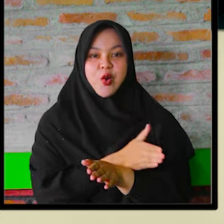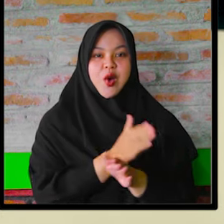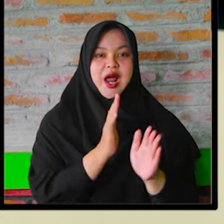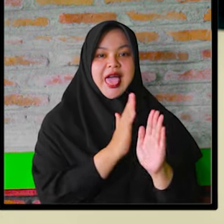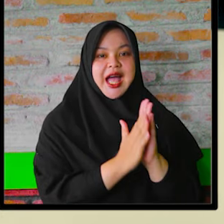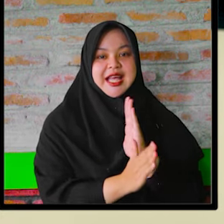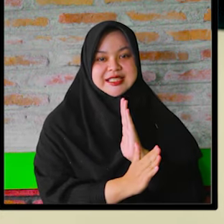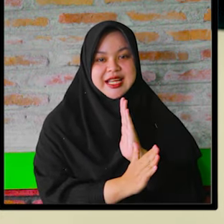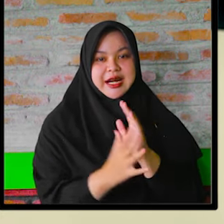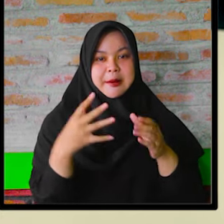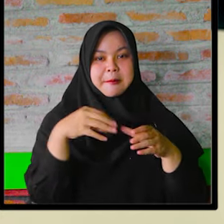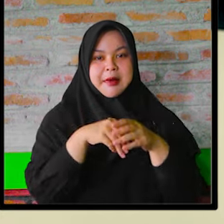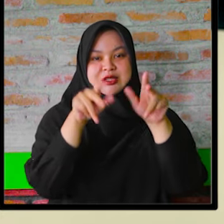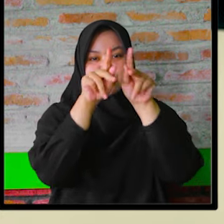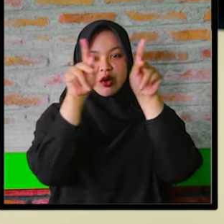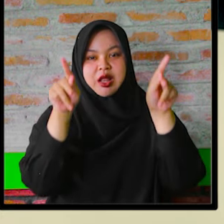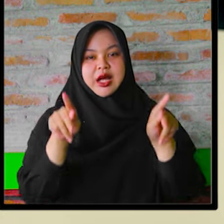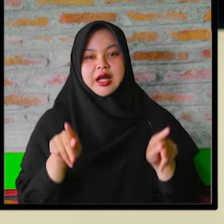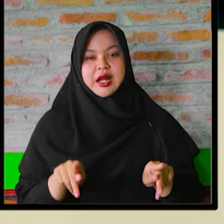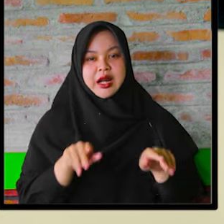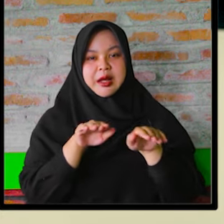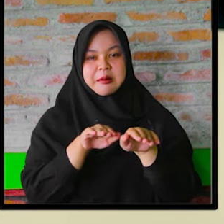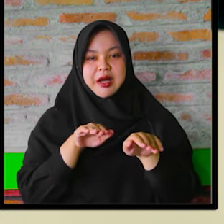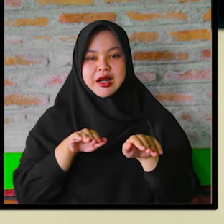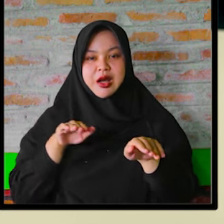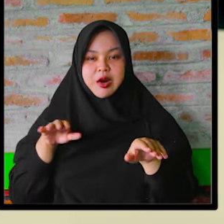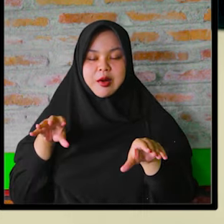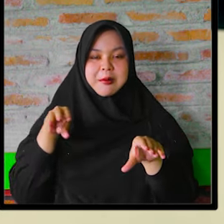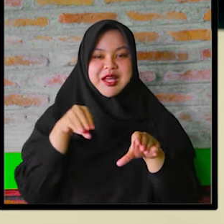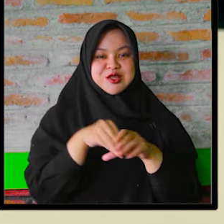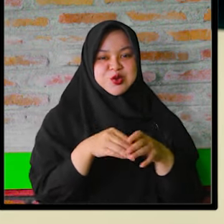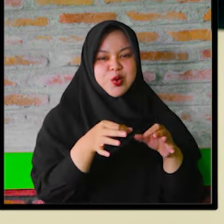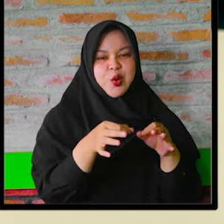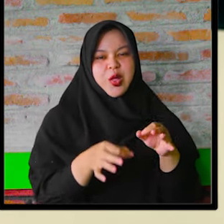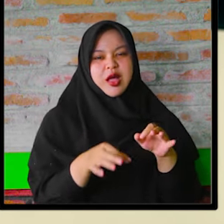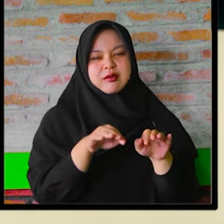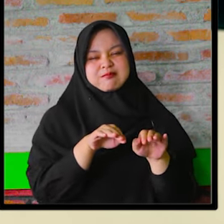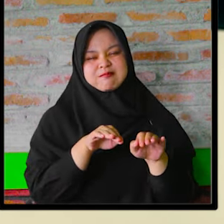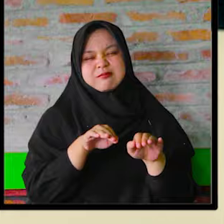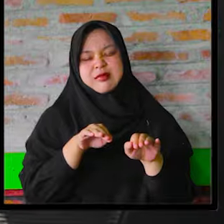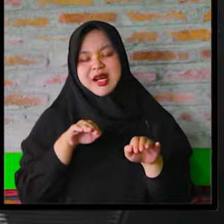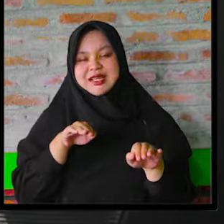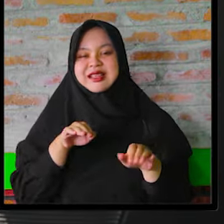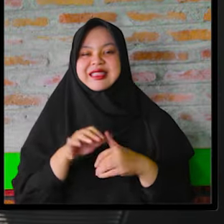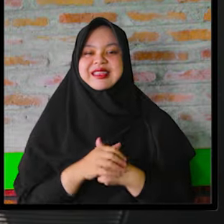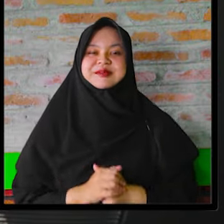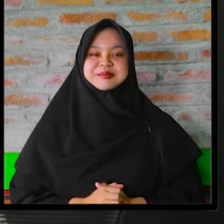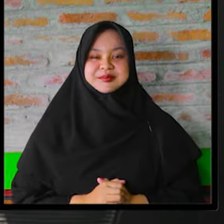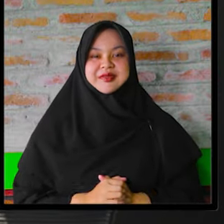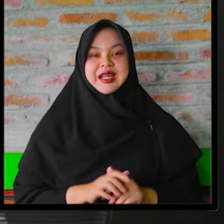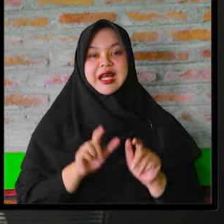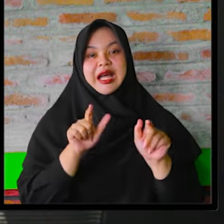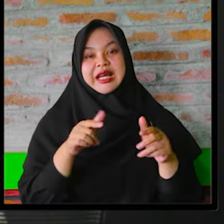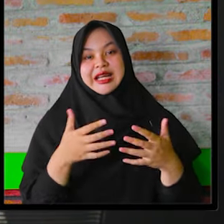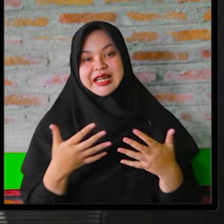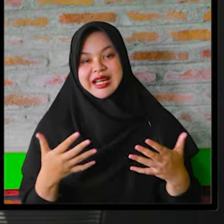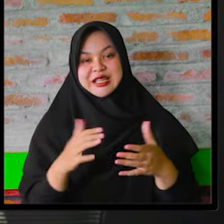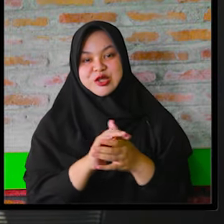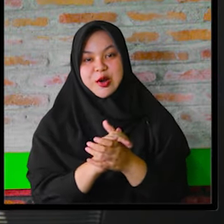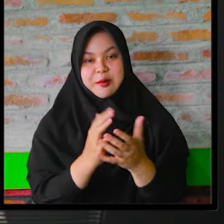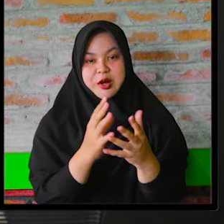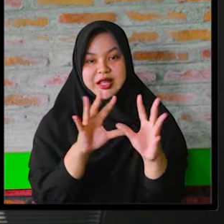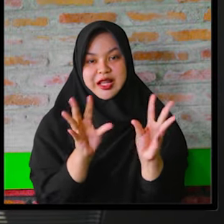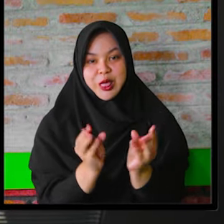masuk Klaten ke sini padat merayap masuk kota agak macut Iya karena ee sobat inklusi semua sedang